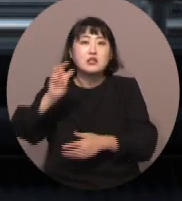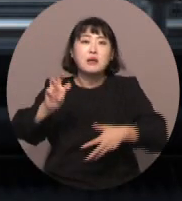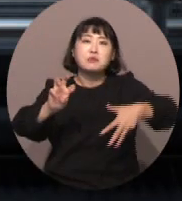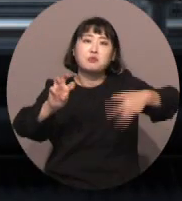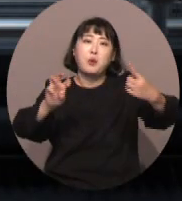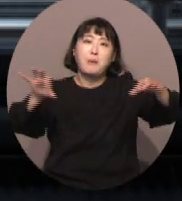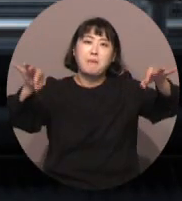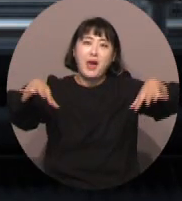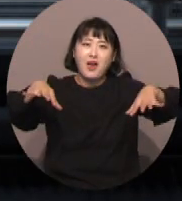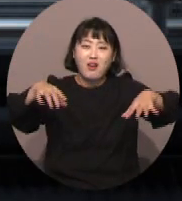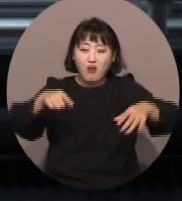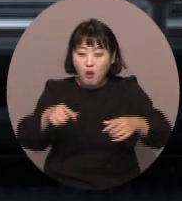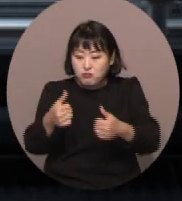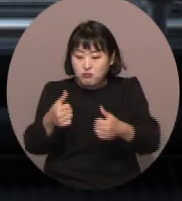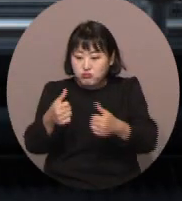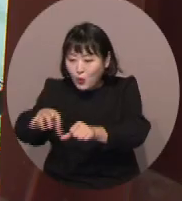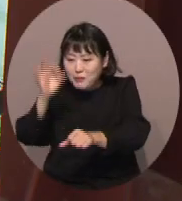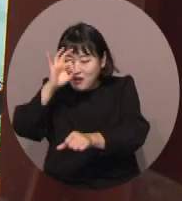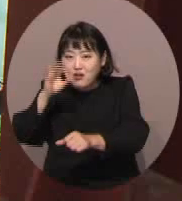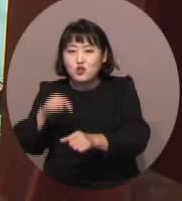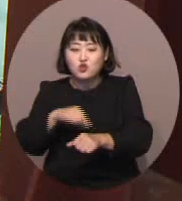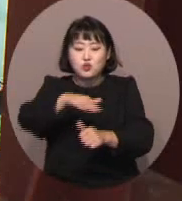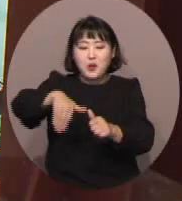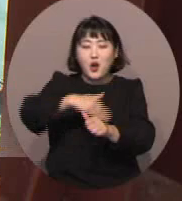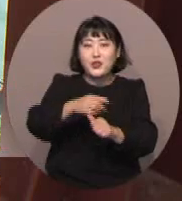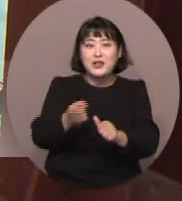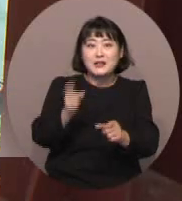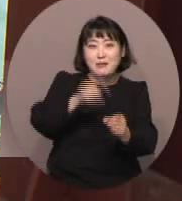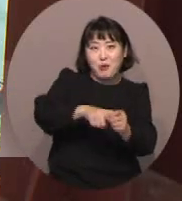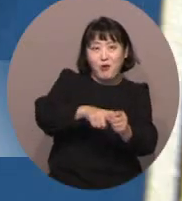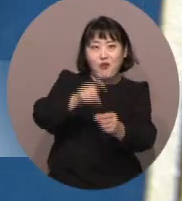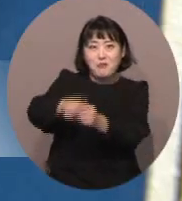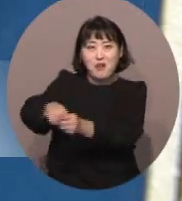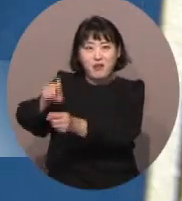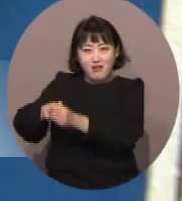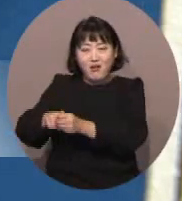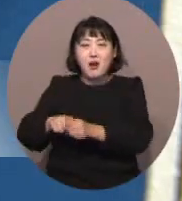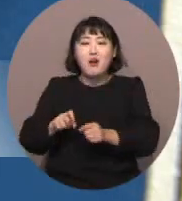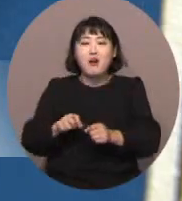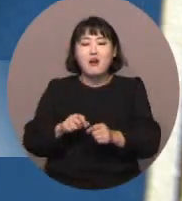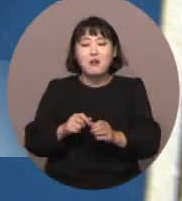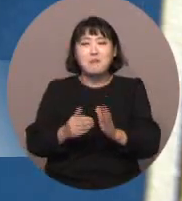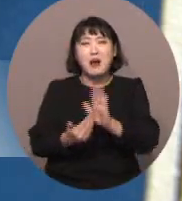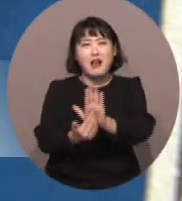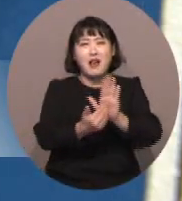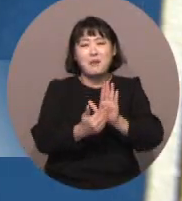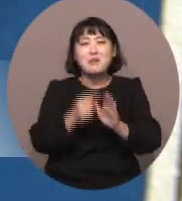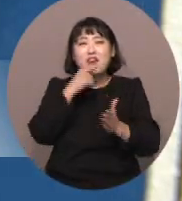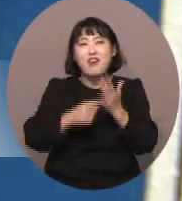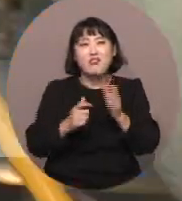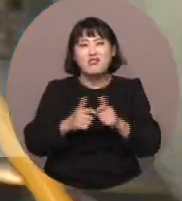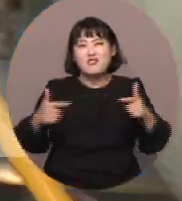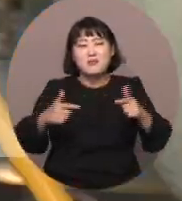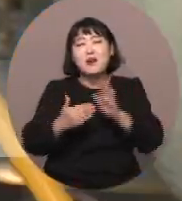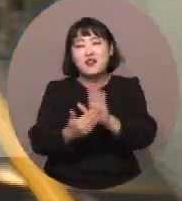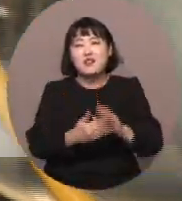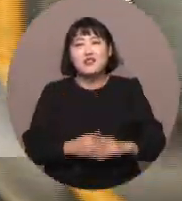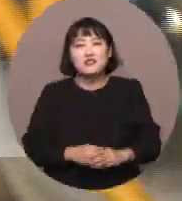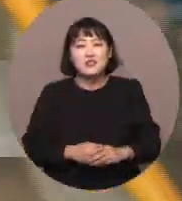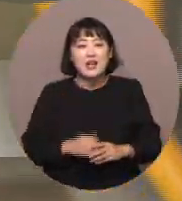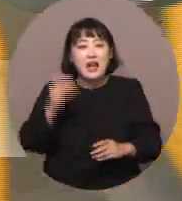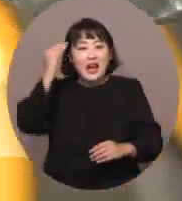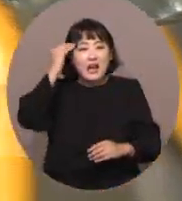30초만에 파손 지점을 찾아냈고 주변 밸브를 폐쇄해 피해 확산을 막습니다 한국기계연구원의